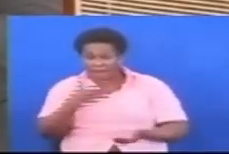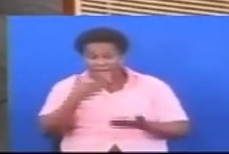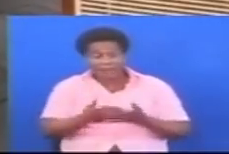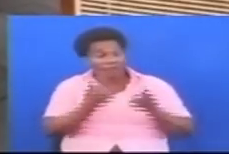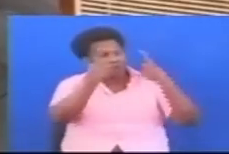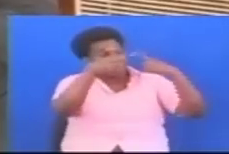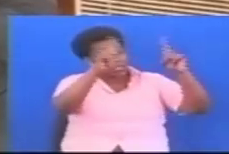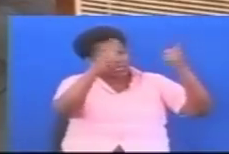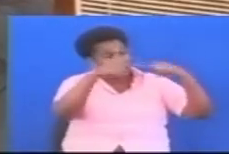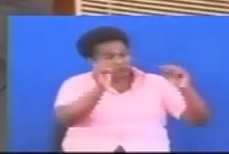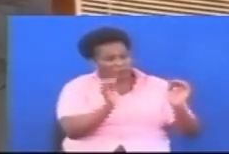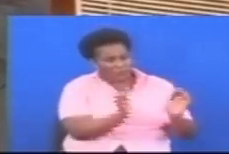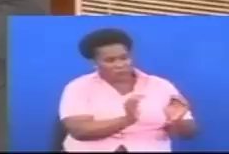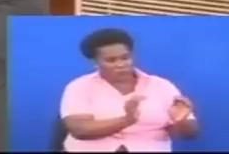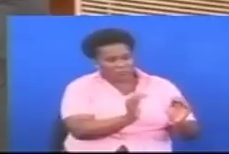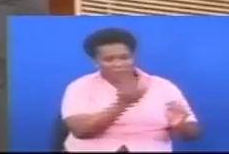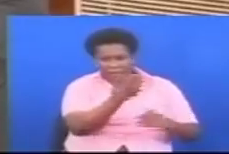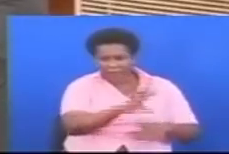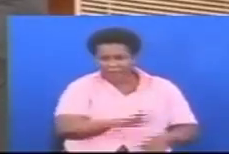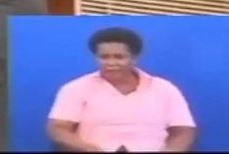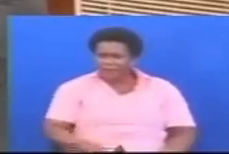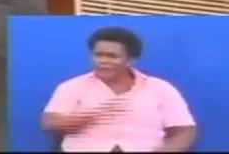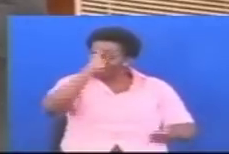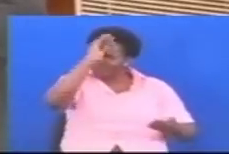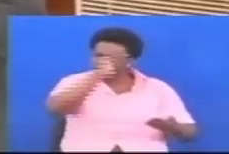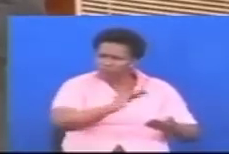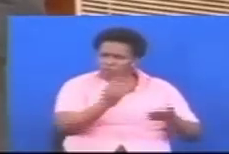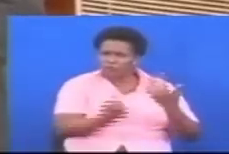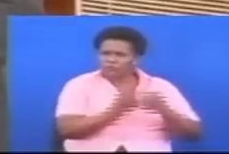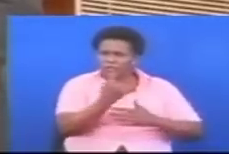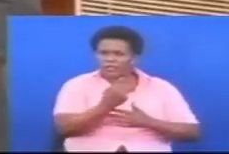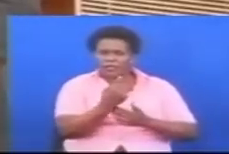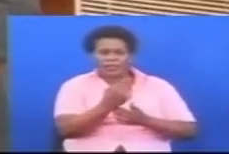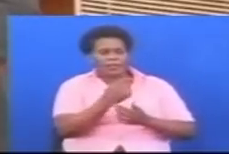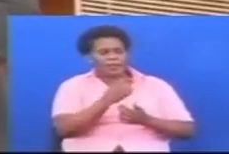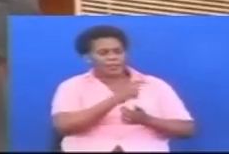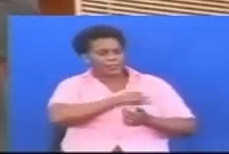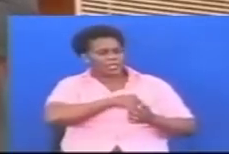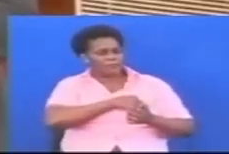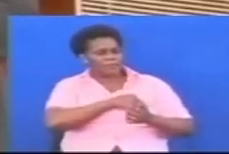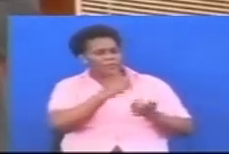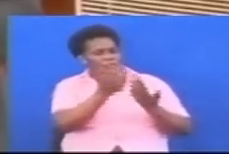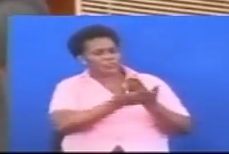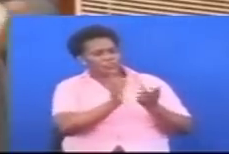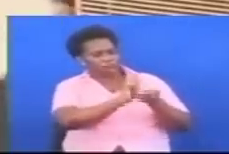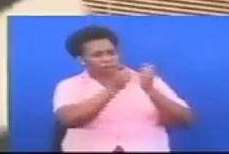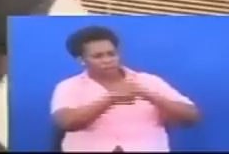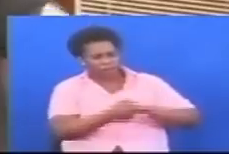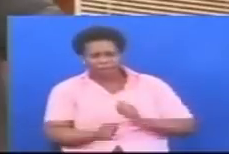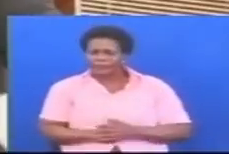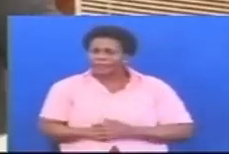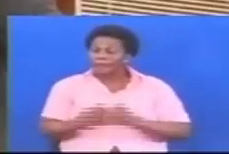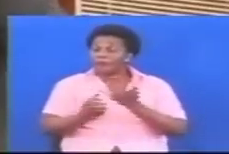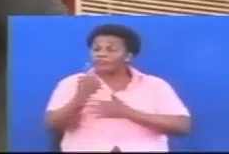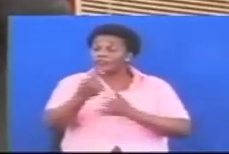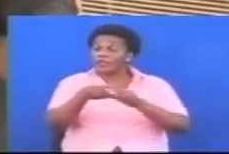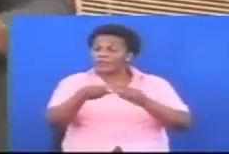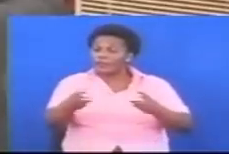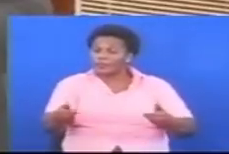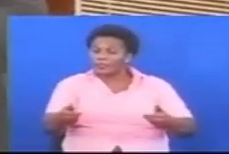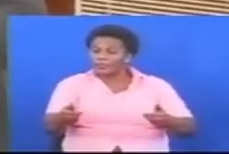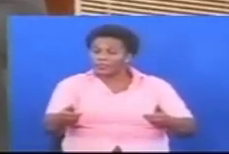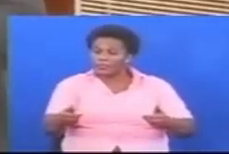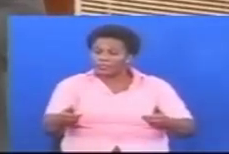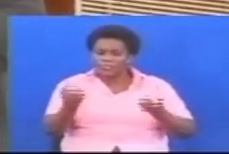maji. Aidha, kupungua kutokana na mabadiliko ya tabia nchi, na hivyo imeathiri shughuli za kijamii na kiuchumi na kusababisha migogoro